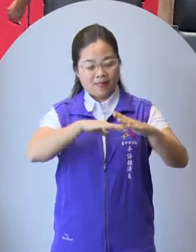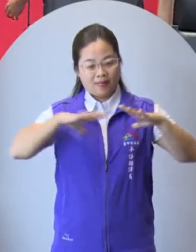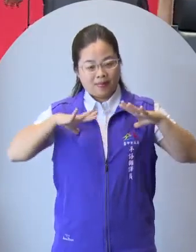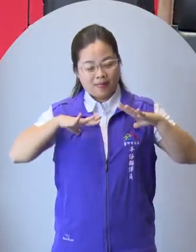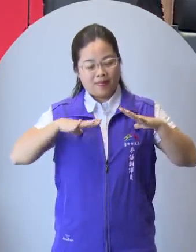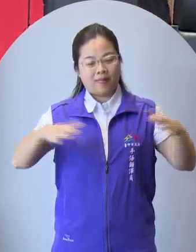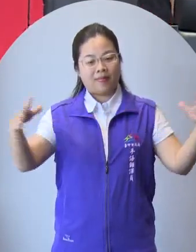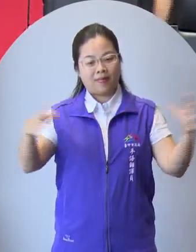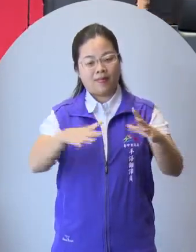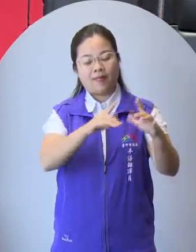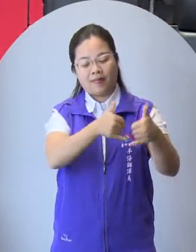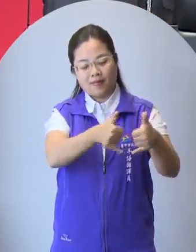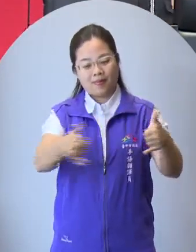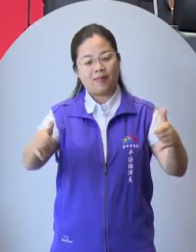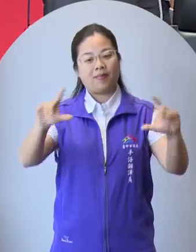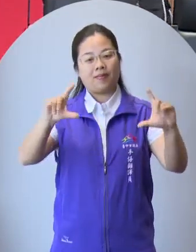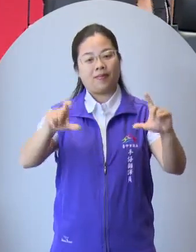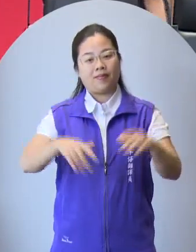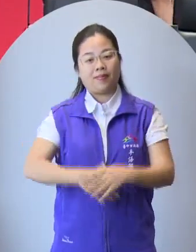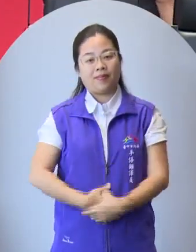影。